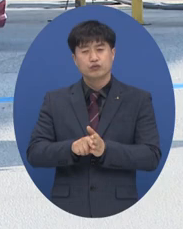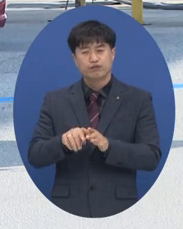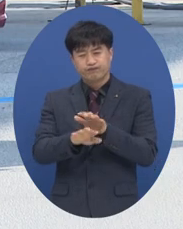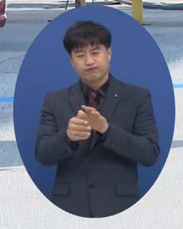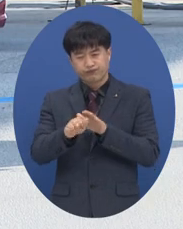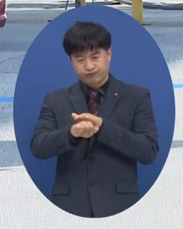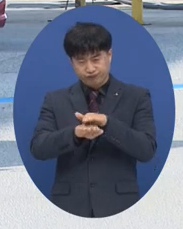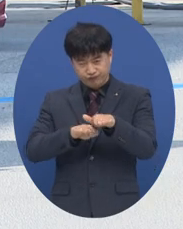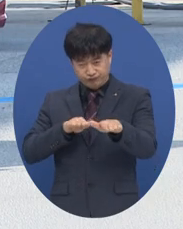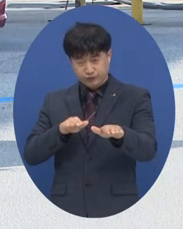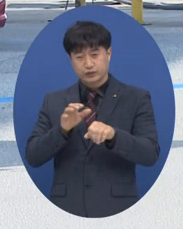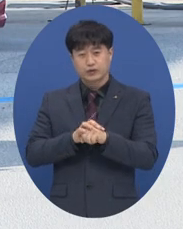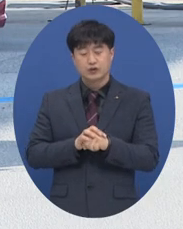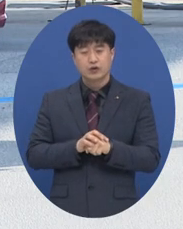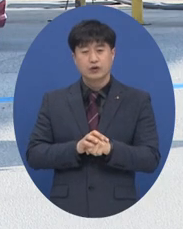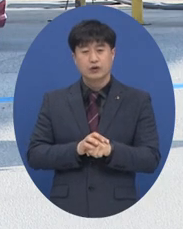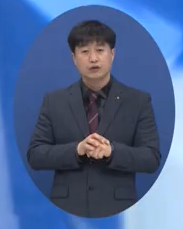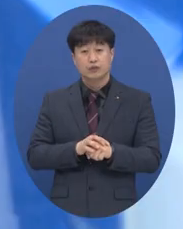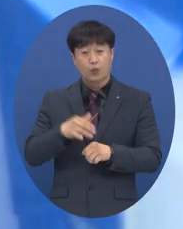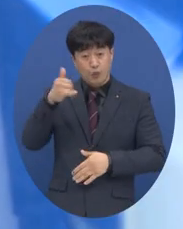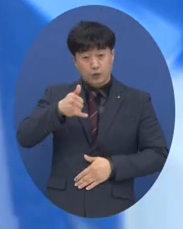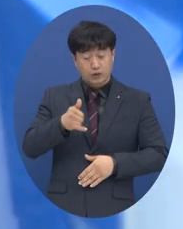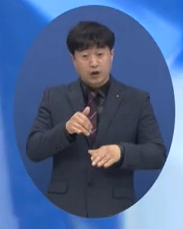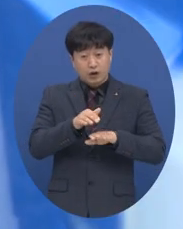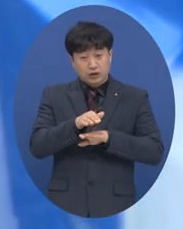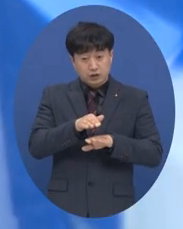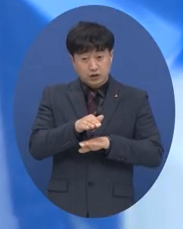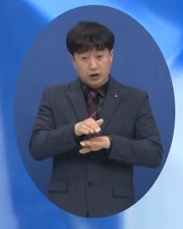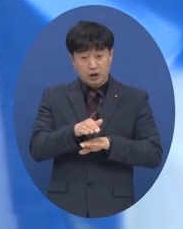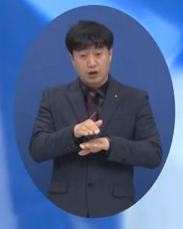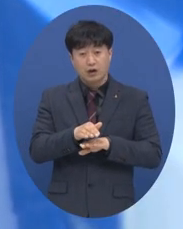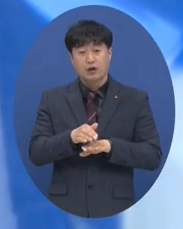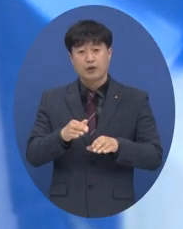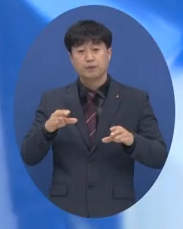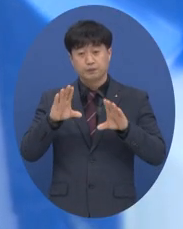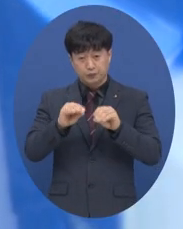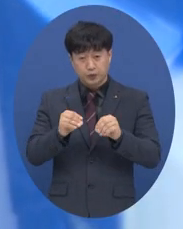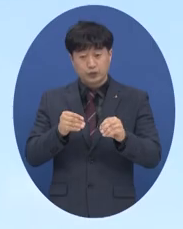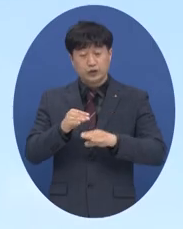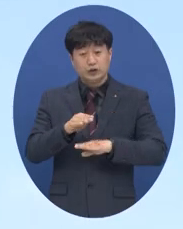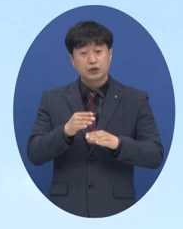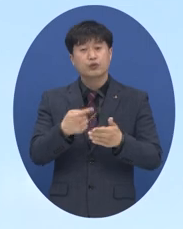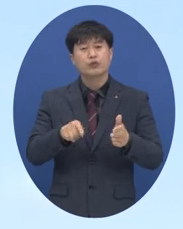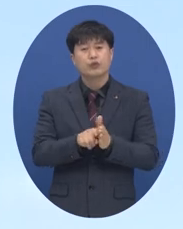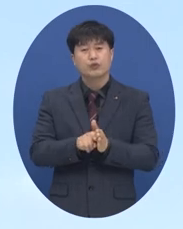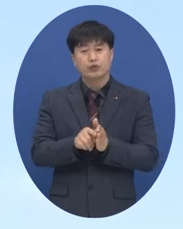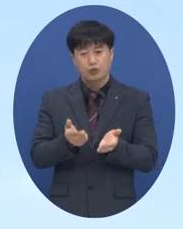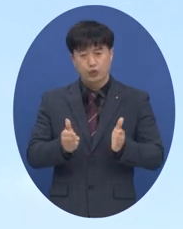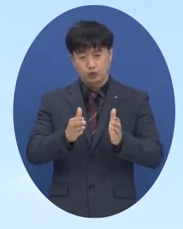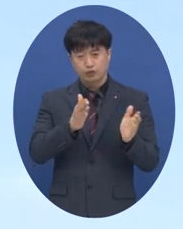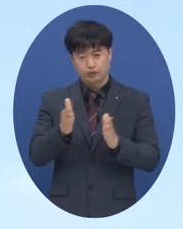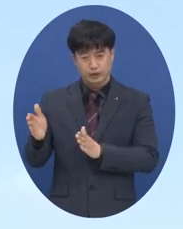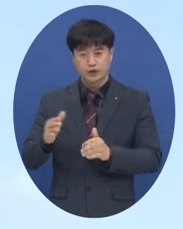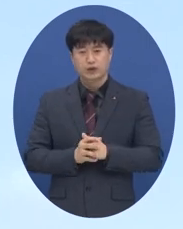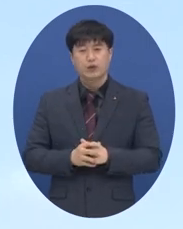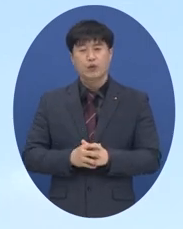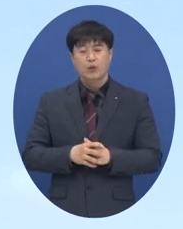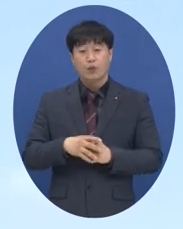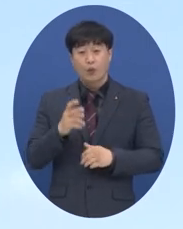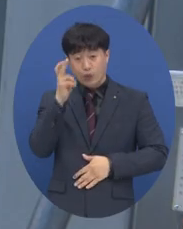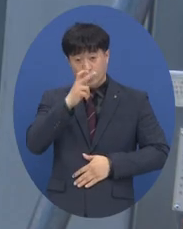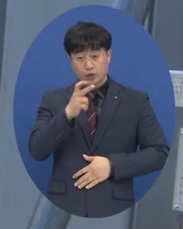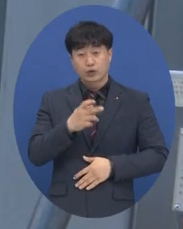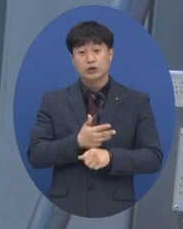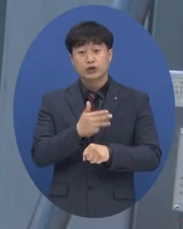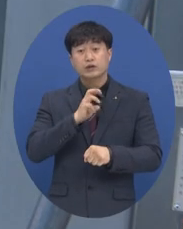섰습니다. 중장비나 운행 중단된 차를 위한 말통까지 등장했습니다. 오전 8시 30분에